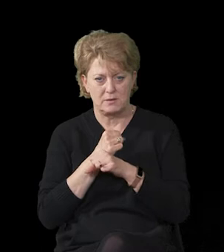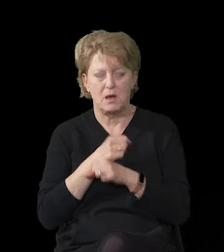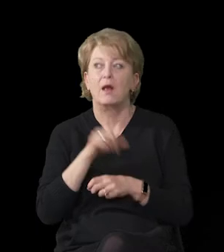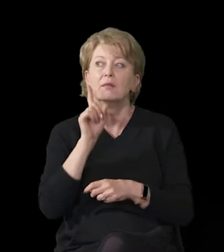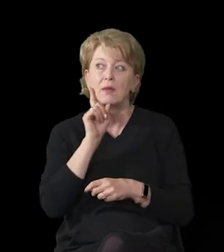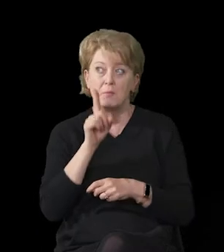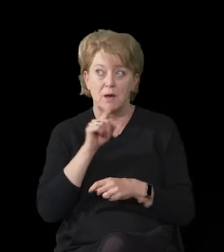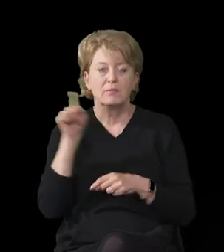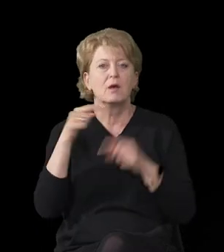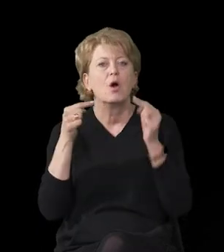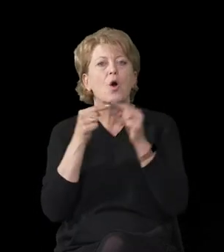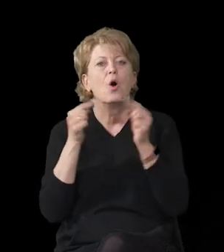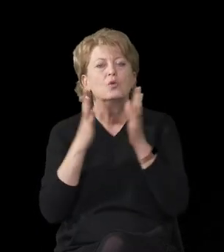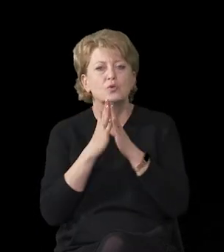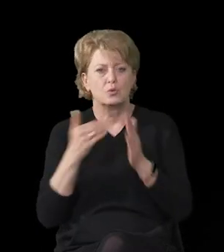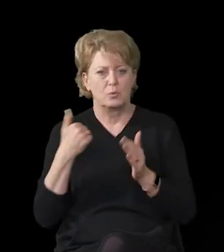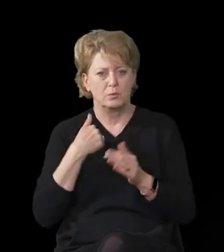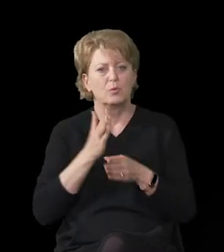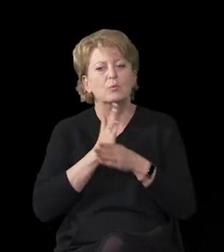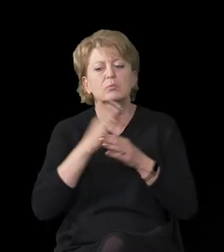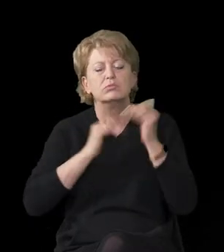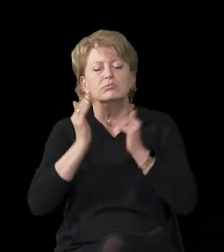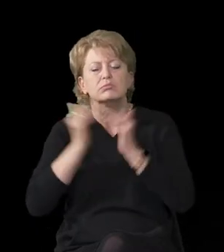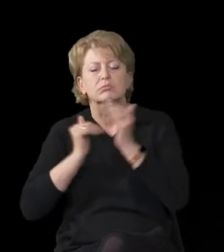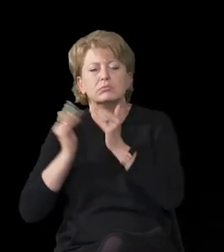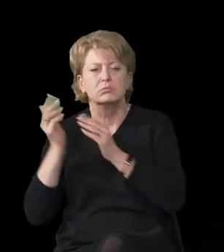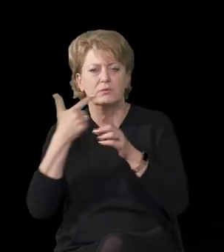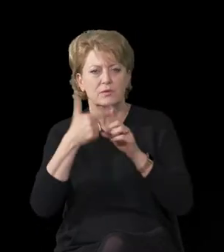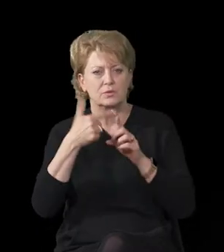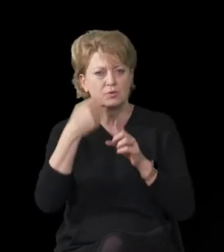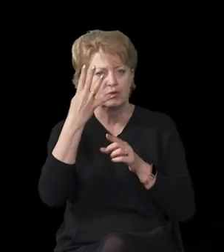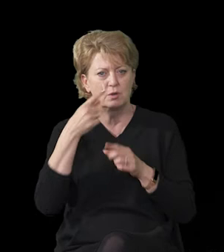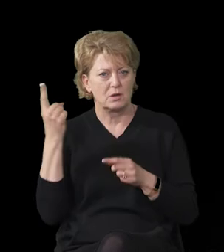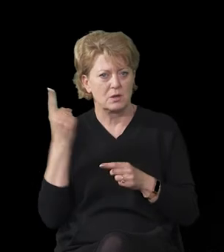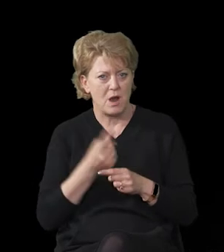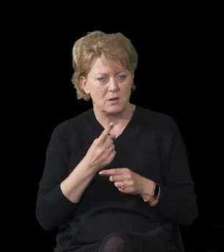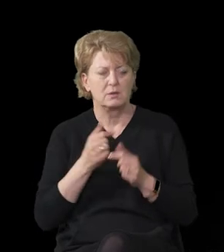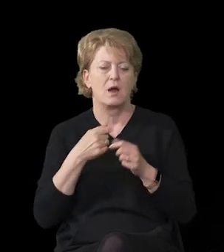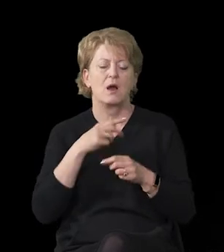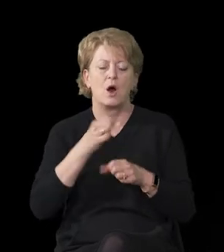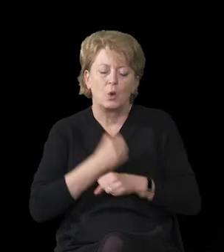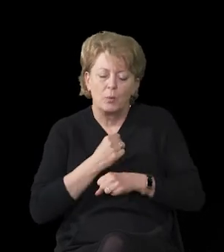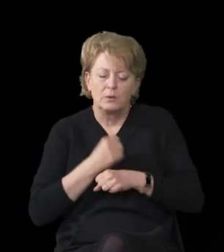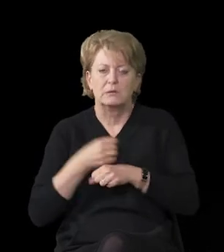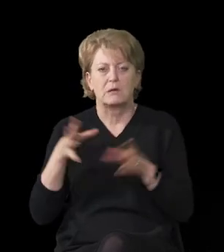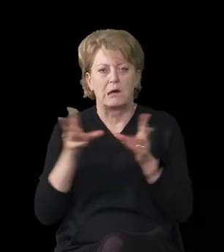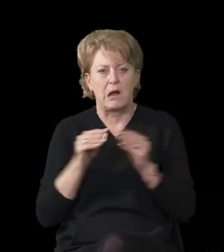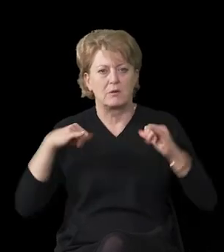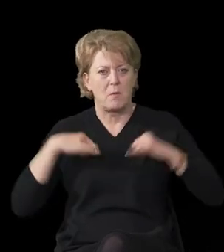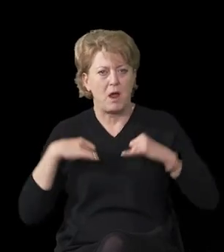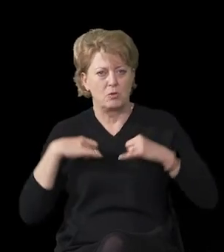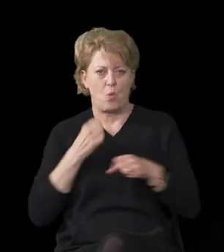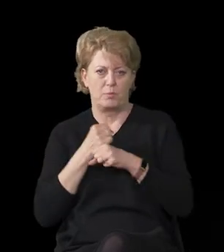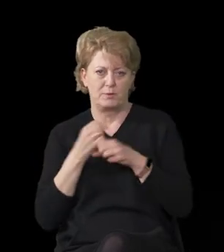kościoły zostały wybudowane w ciągu 24 lat, gdzie kamieniarze właśnie razem z aniołami pracowali.